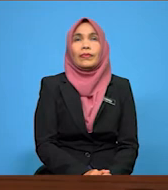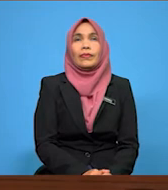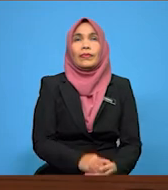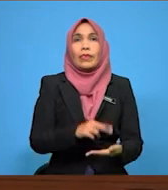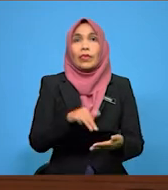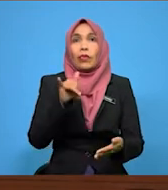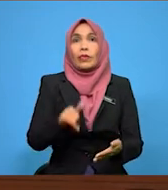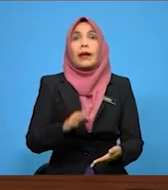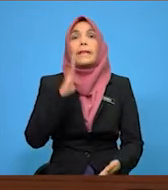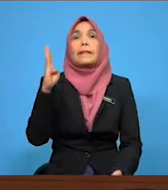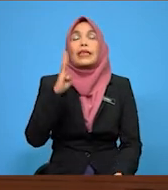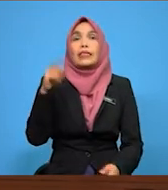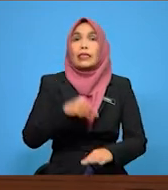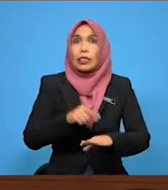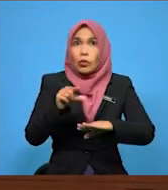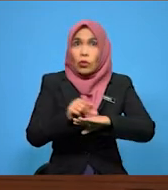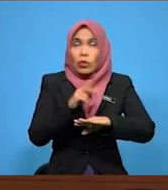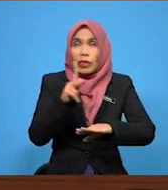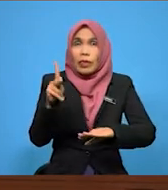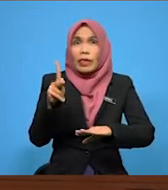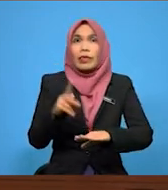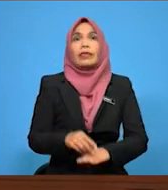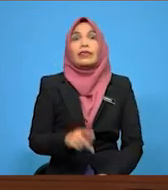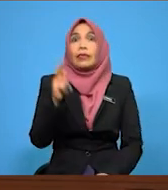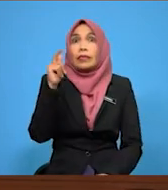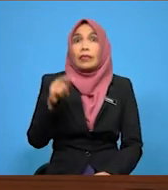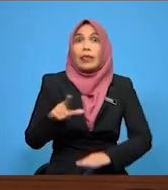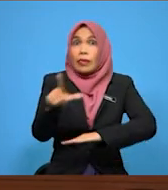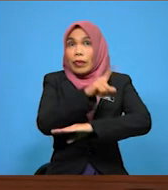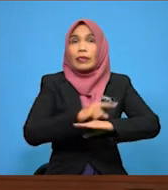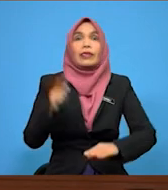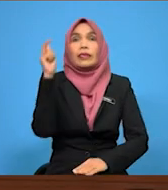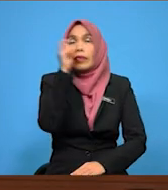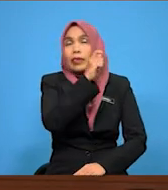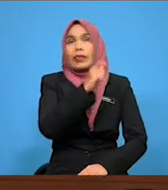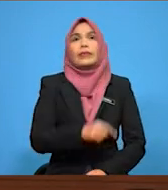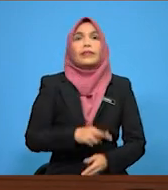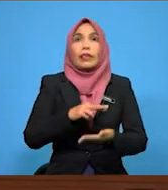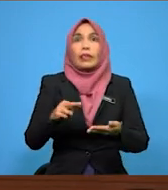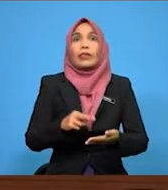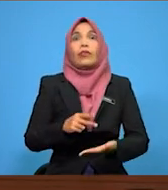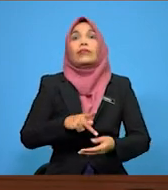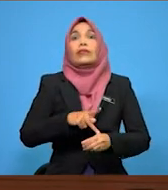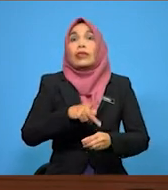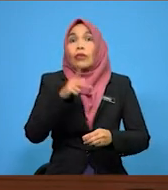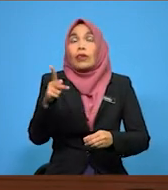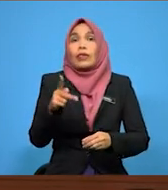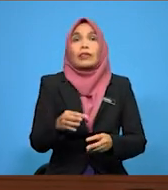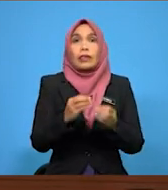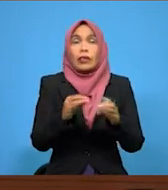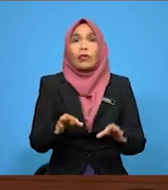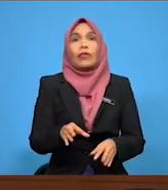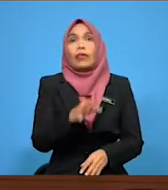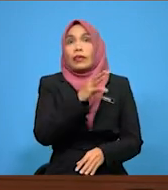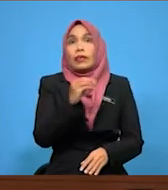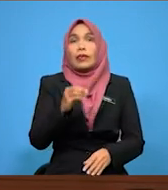Rekod yang biasa digunakan di ladang ternakan poultry ialah rekod pengeluaran telur dan rekod penyimpanan